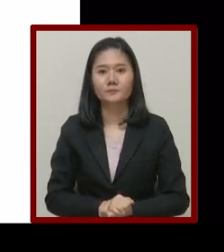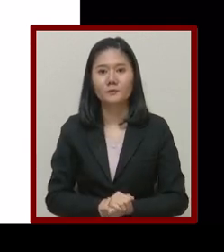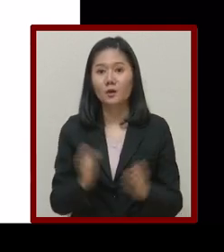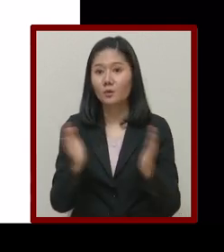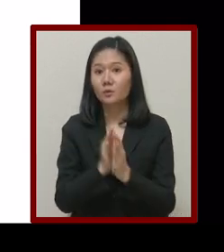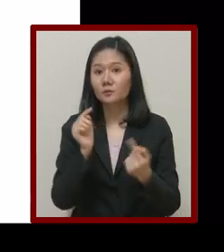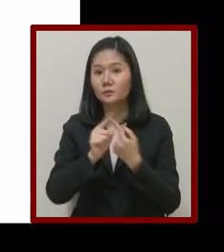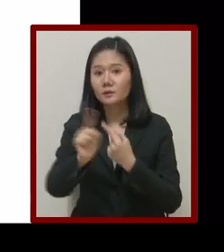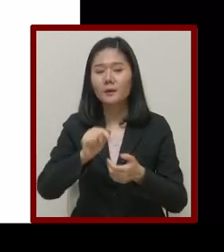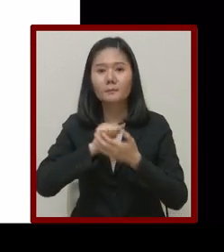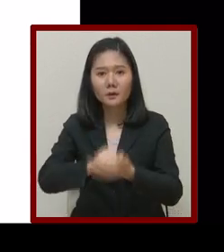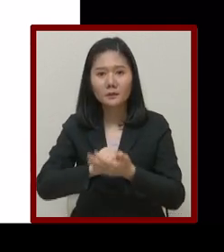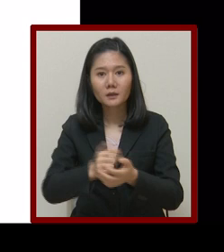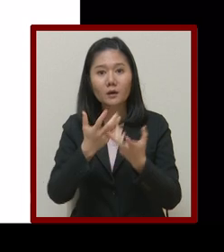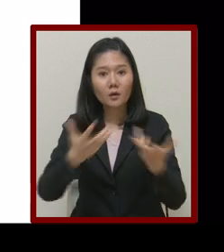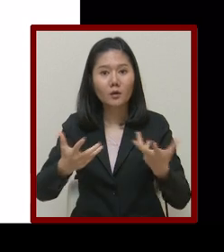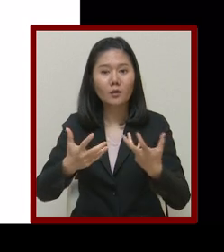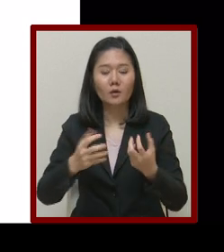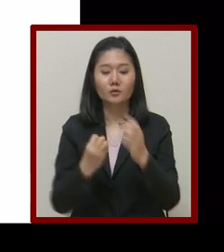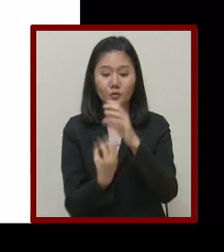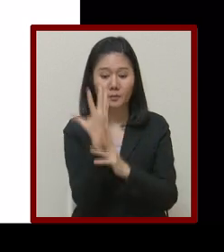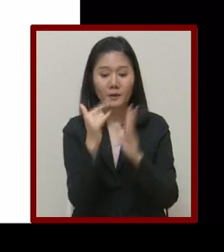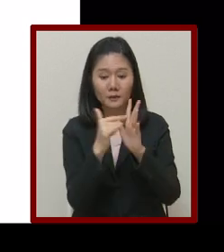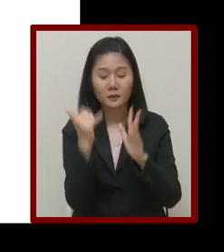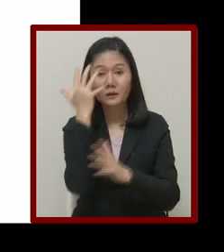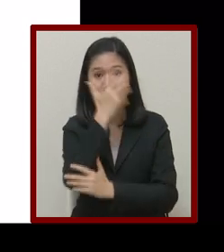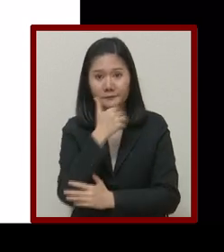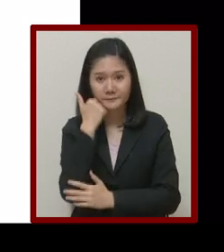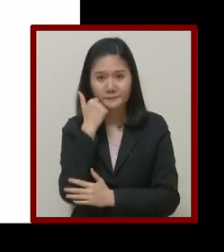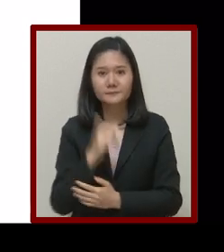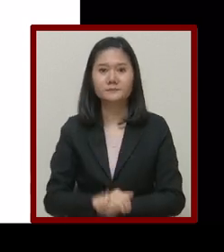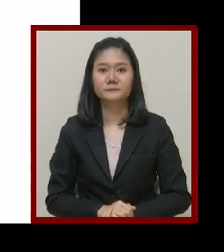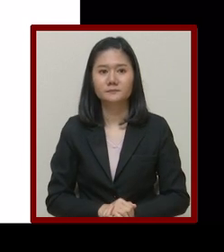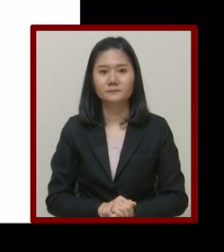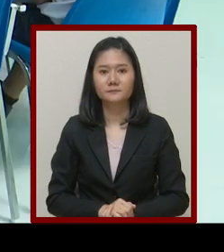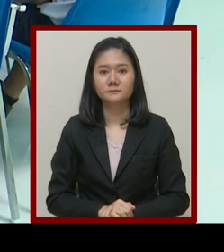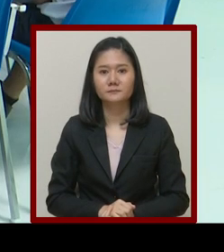พรวมถึงการบริการผลิตภัณฑ์สมุนไพรเพื่อสุขภาพและความงามค่ะ